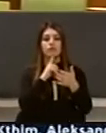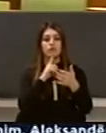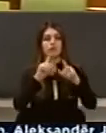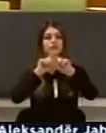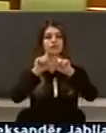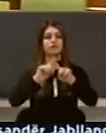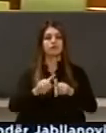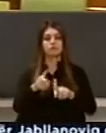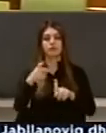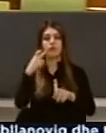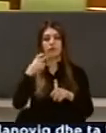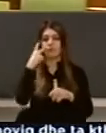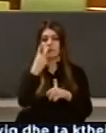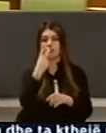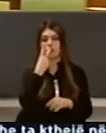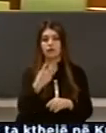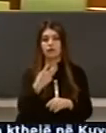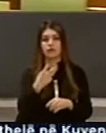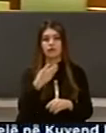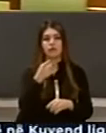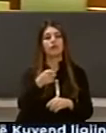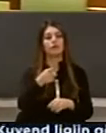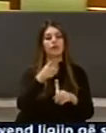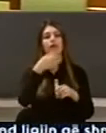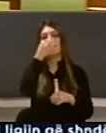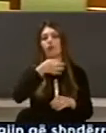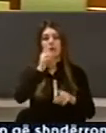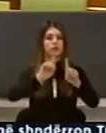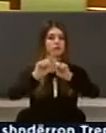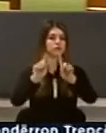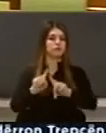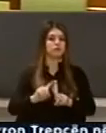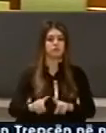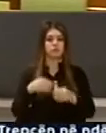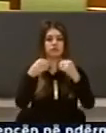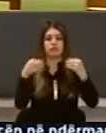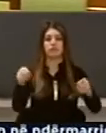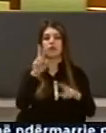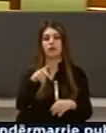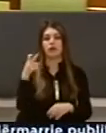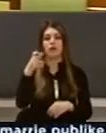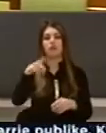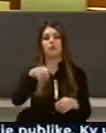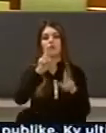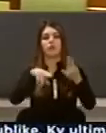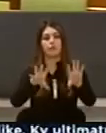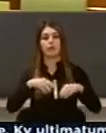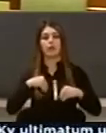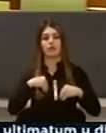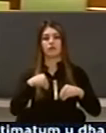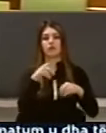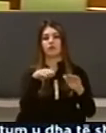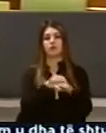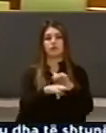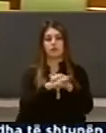opinion. Informatat e ndryshme jo zyrtare se disa shtete të Bashkimit Evropian pranojnë azilin i kanë vënë në